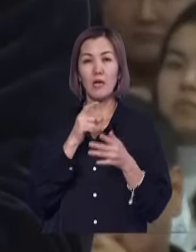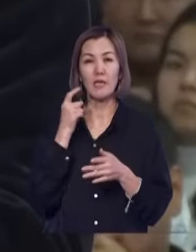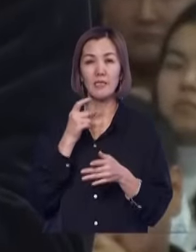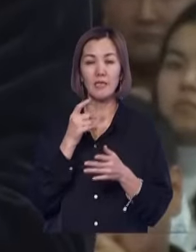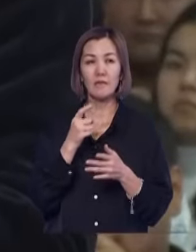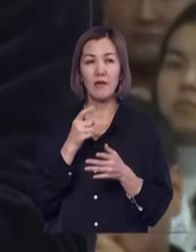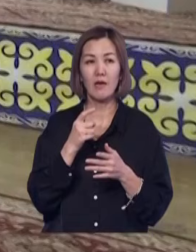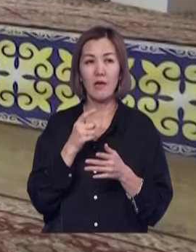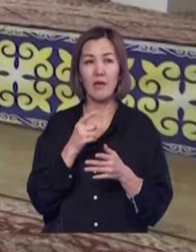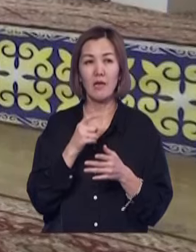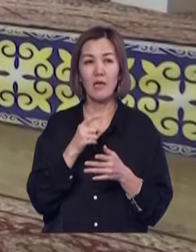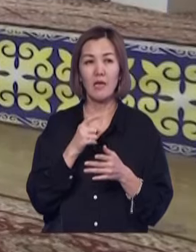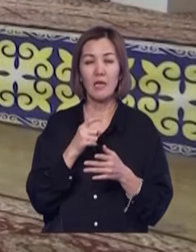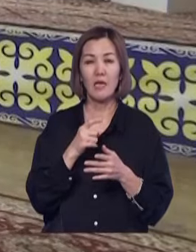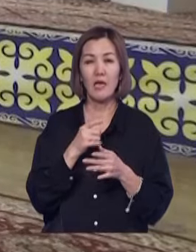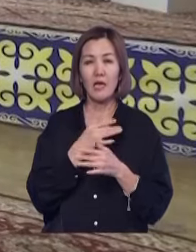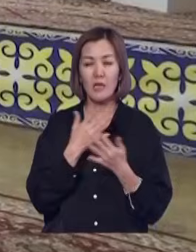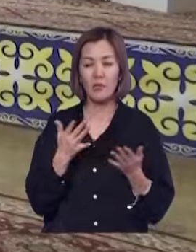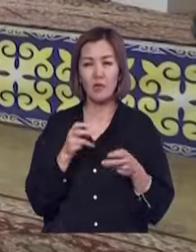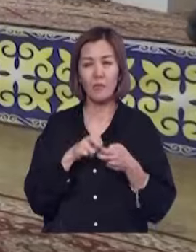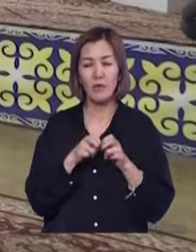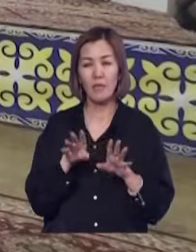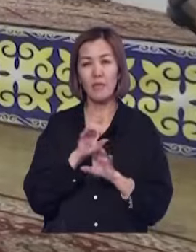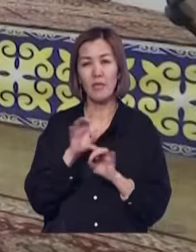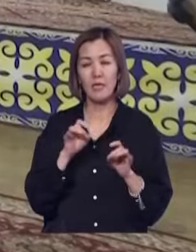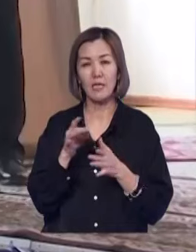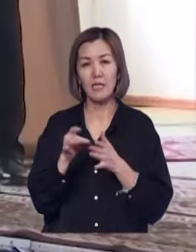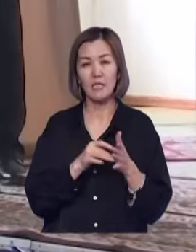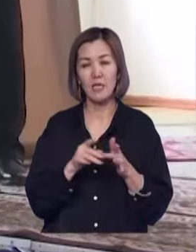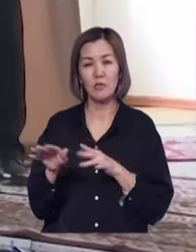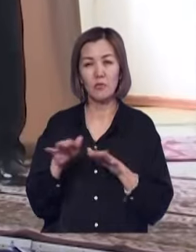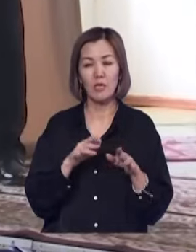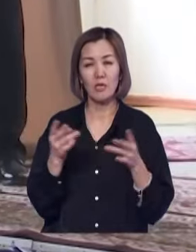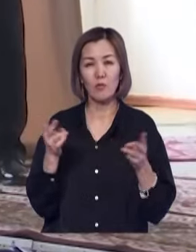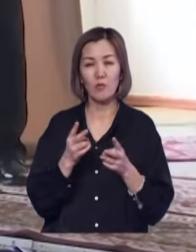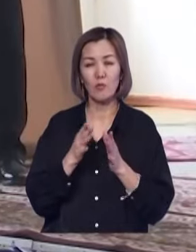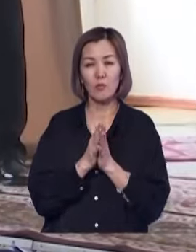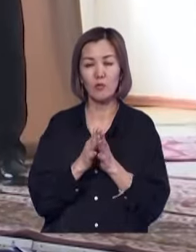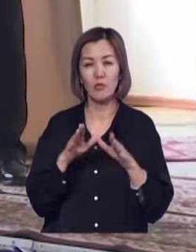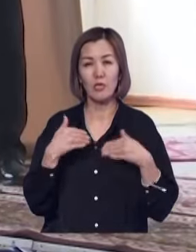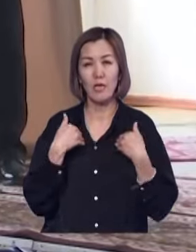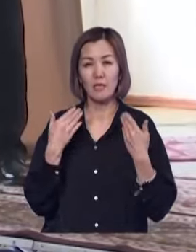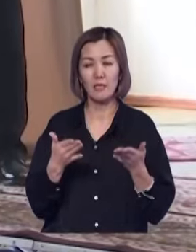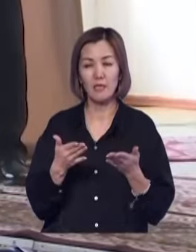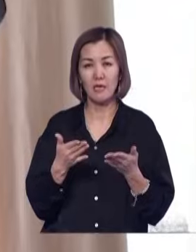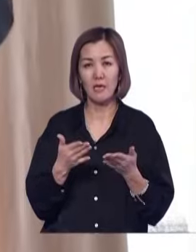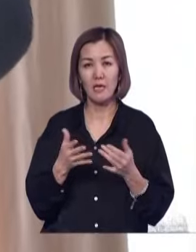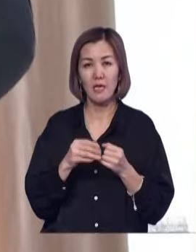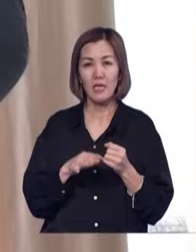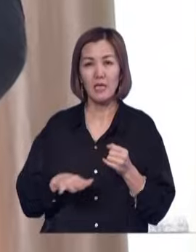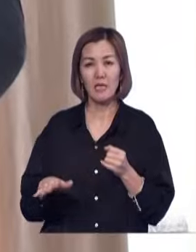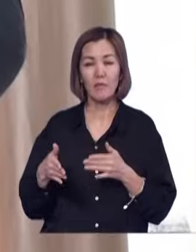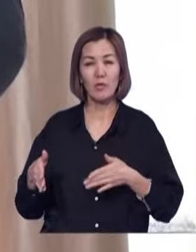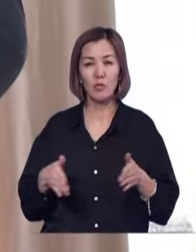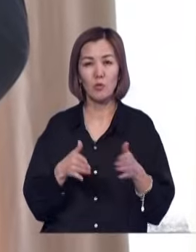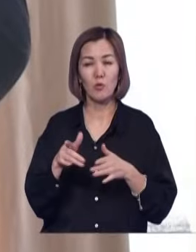малға итқұс шабу жағдаяттары жиілеп кеткені, оған дер кезінде шара қолданса деген өтініштер айтылды. Сонымен қатар елді мекен жолдарының